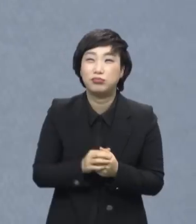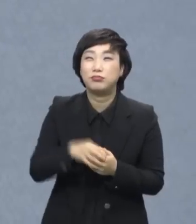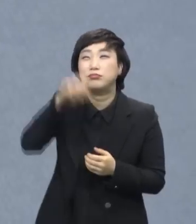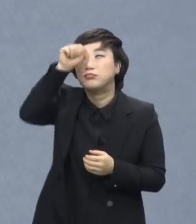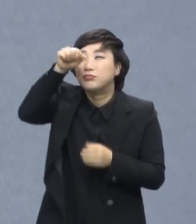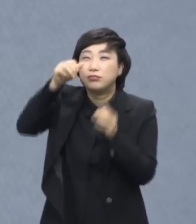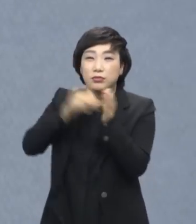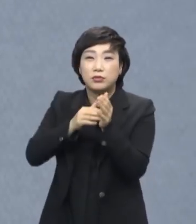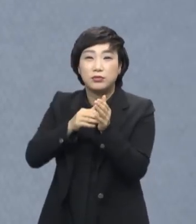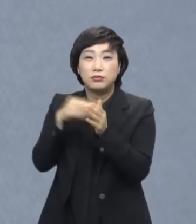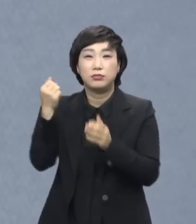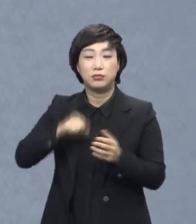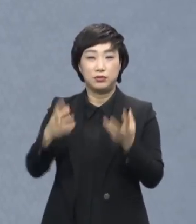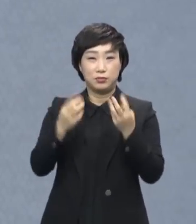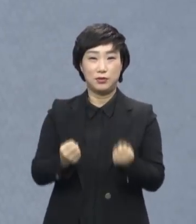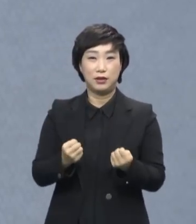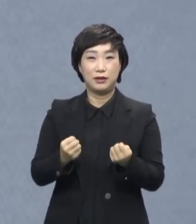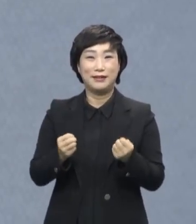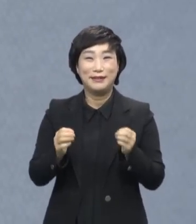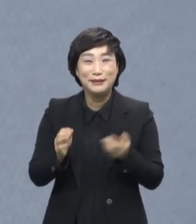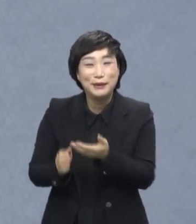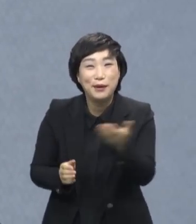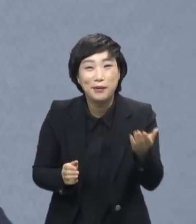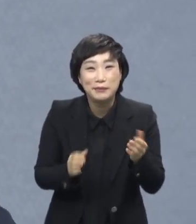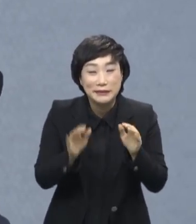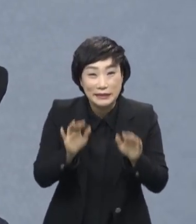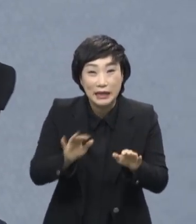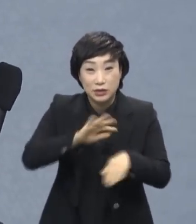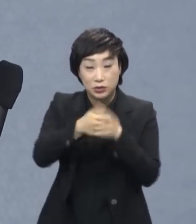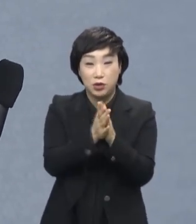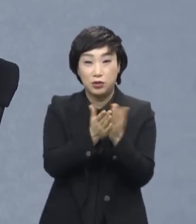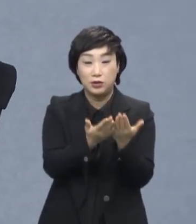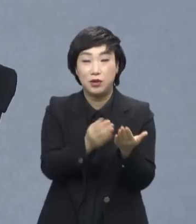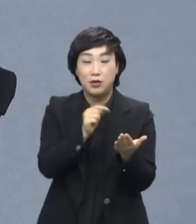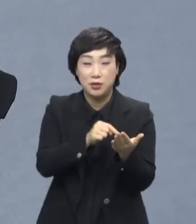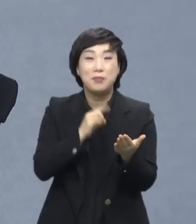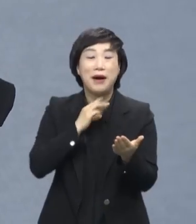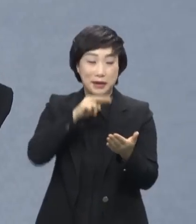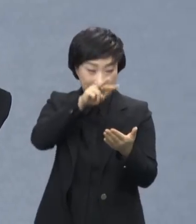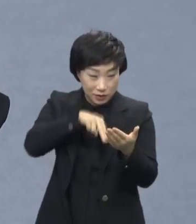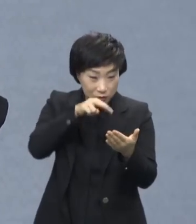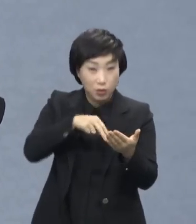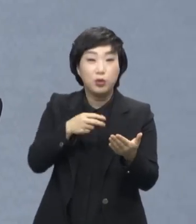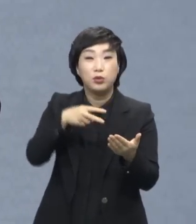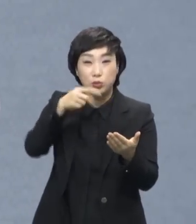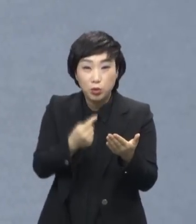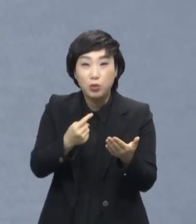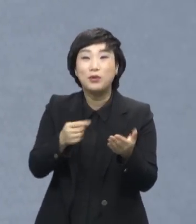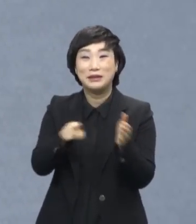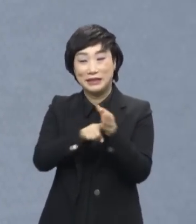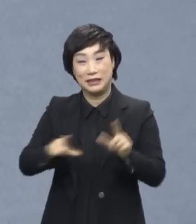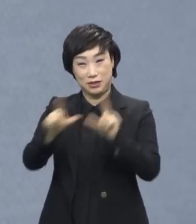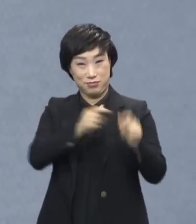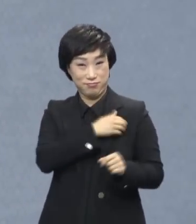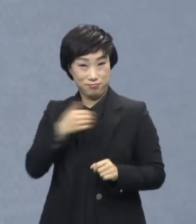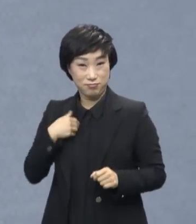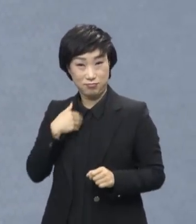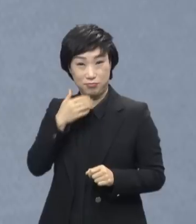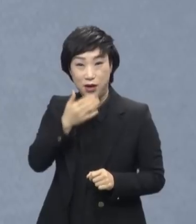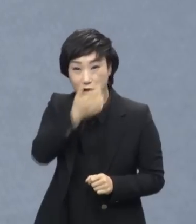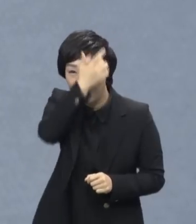않아요. 그러니까 성경만 읽어도 충분히 신앙생활할